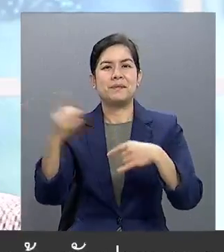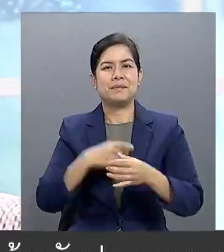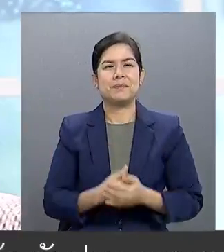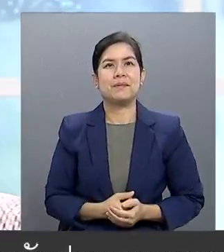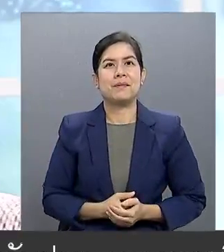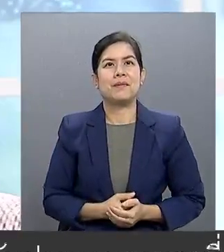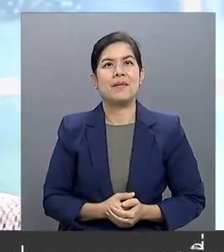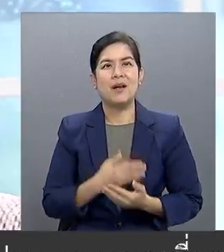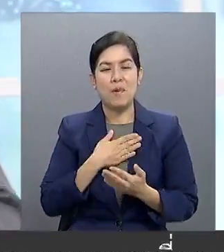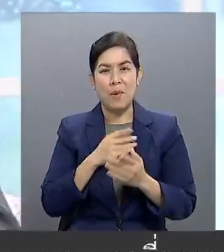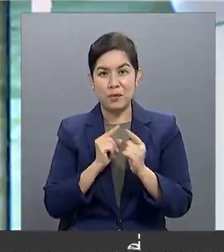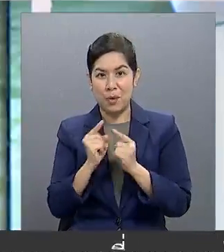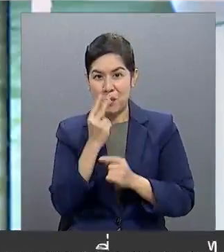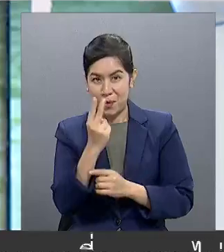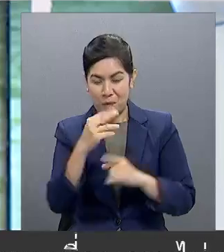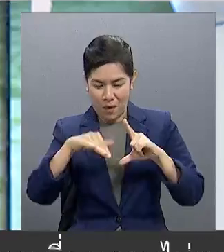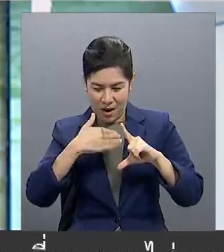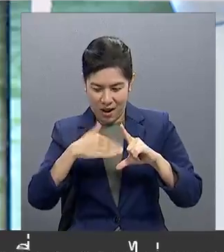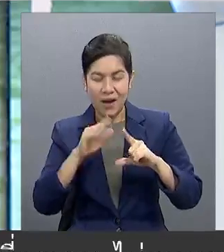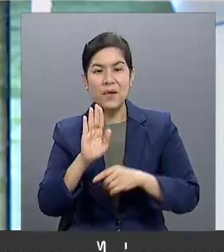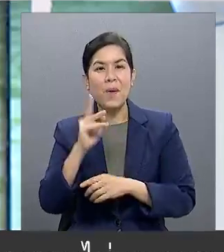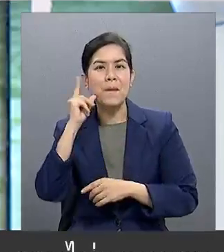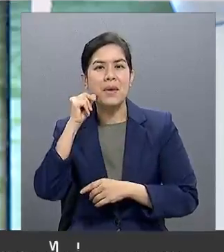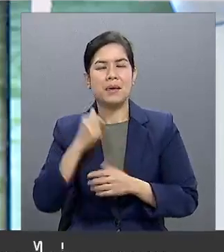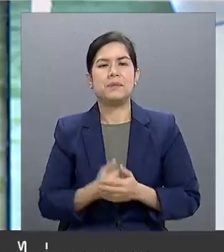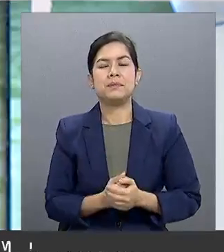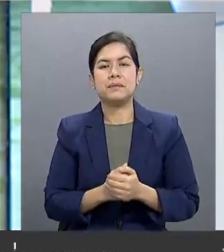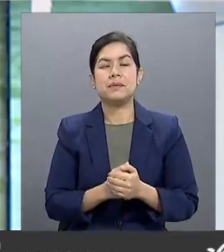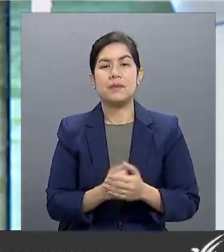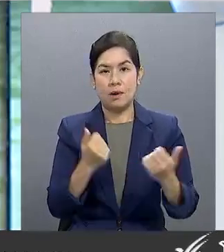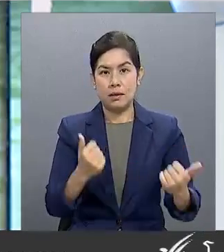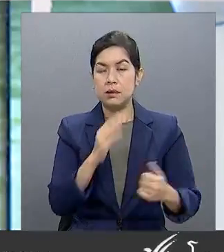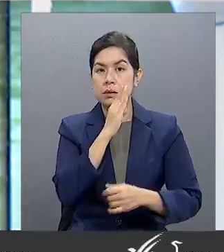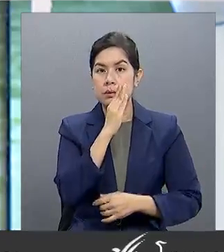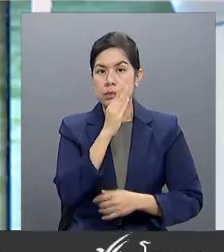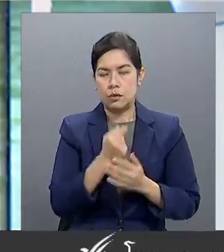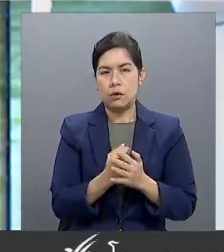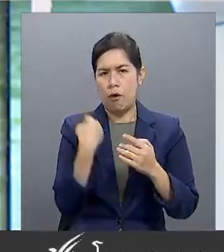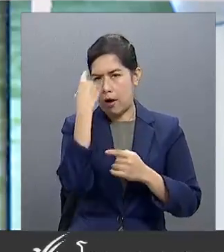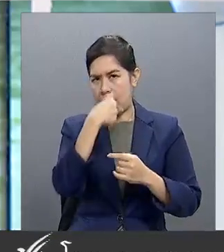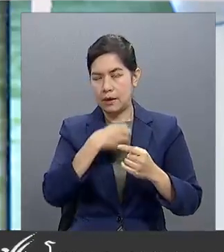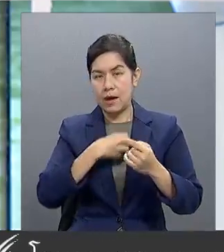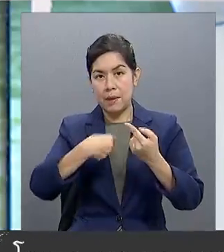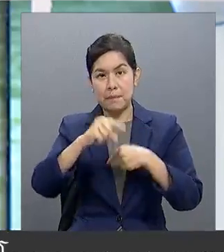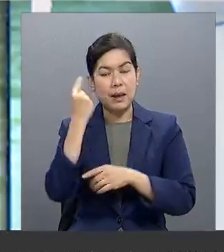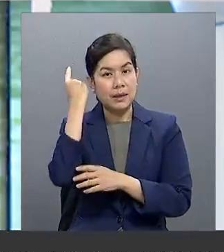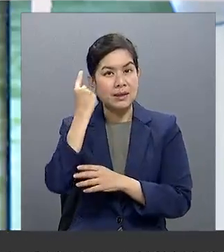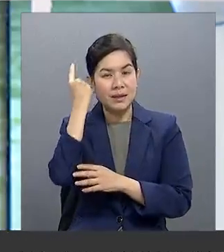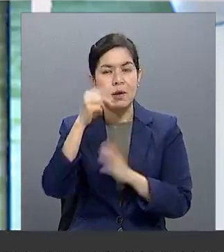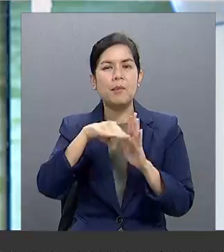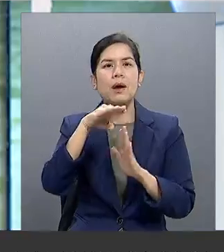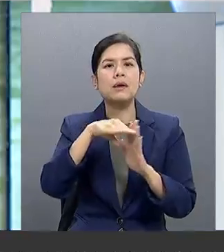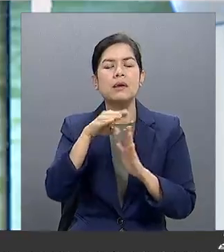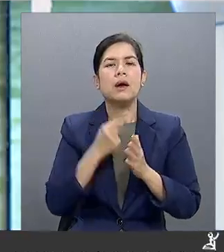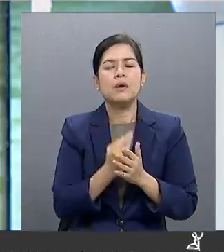าหรือยังเนี ่ยแต่เอาเป็นว่าไหนๆถ้าเกิดว่าท่านไหนตอนนี้คุณผู้ชมหลายท่านเนี่ยเริ่มเดินทางไปภาคเหนือกันมากขึ้นเพราะว่าอากาศก็ดีนะคะทั้งขึ้น